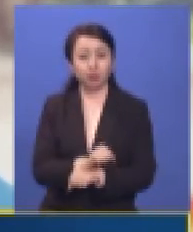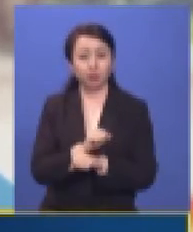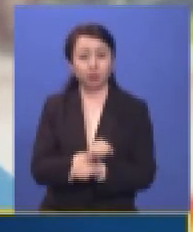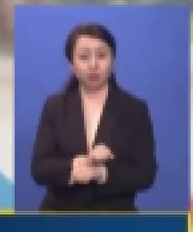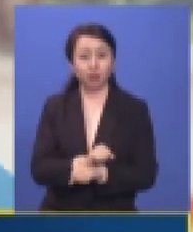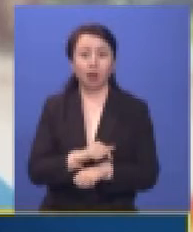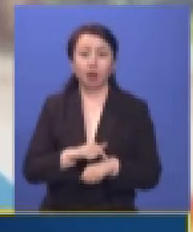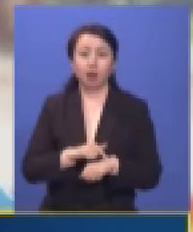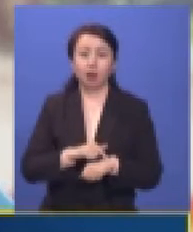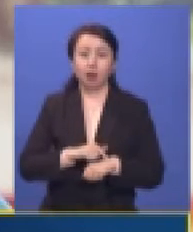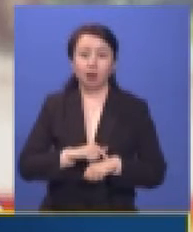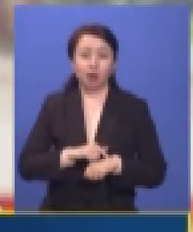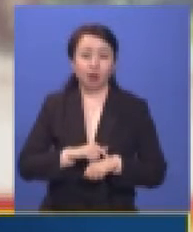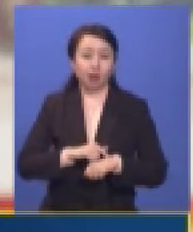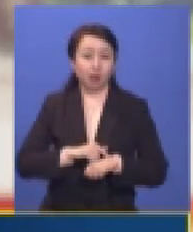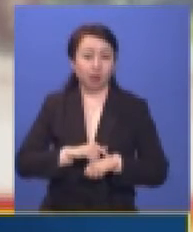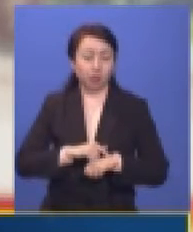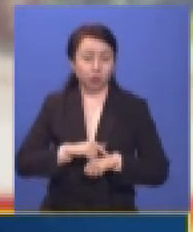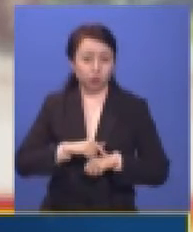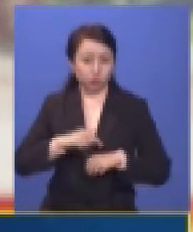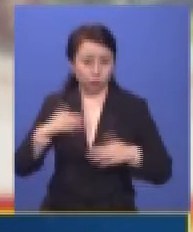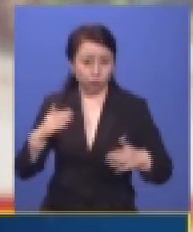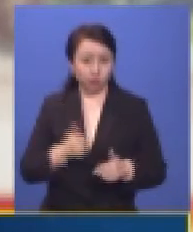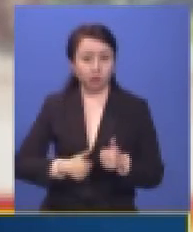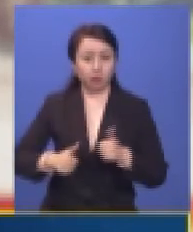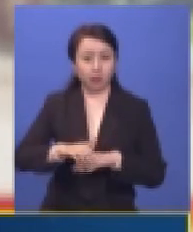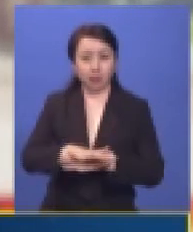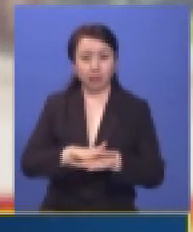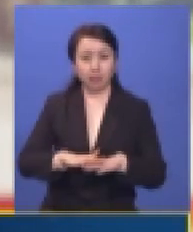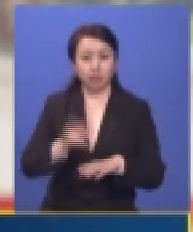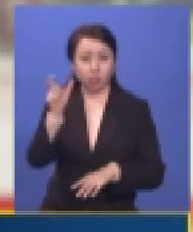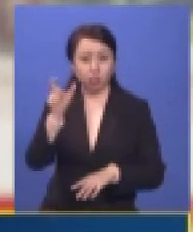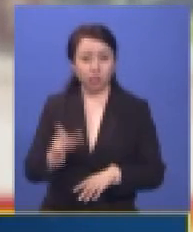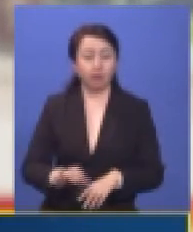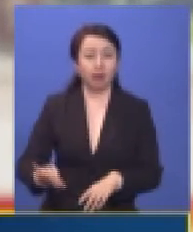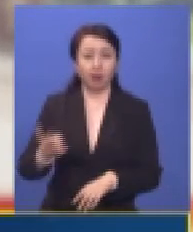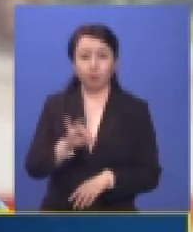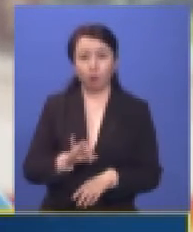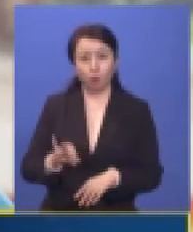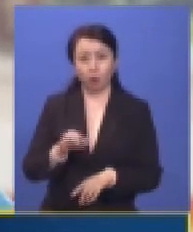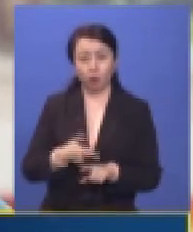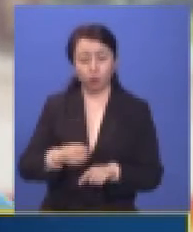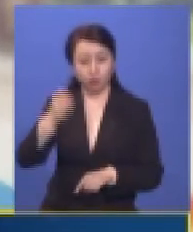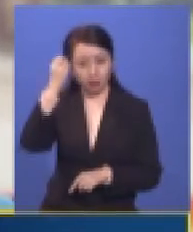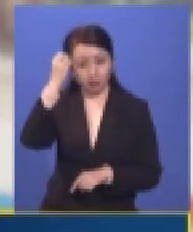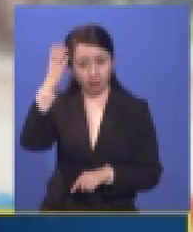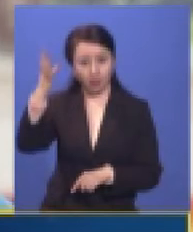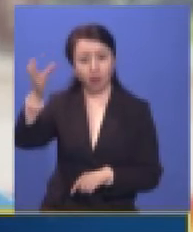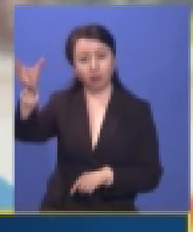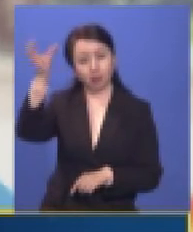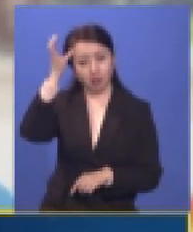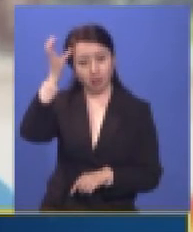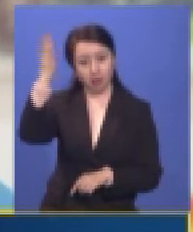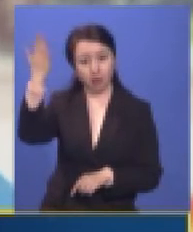огромное-огромное впечатление. Лидер нации, человек-эпоха. Это, вы знаете, очень гениальный, очень